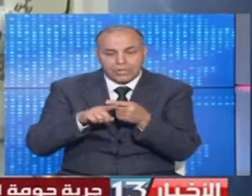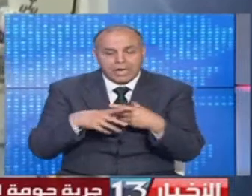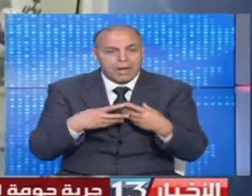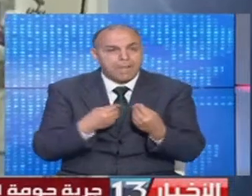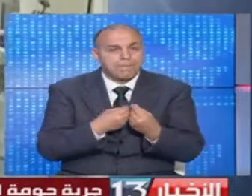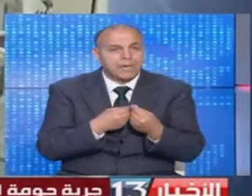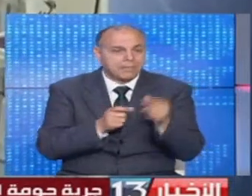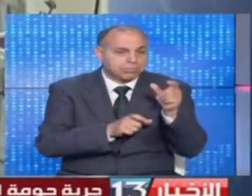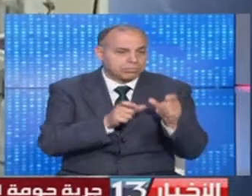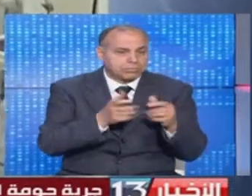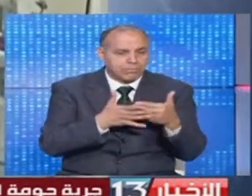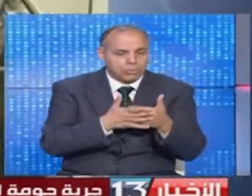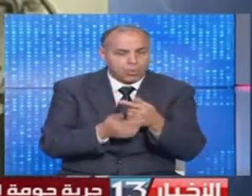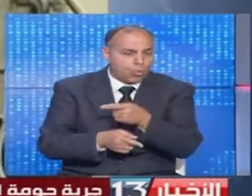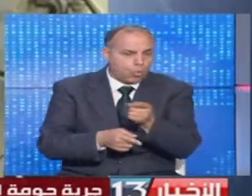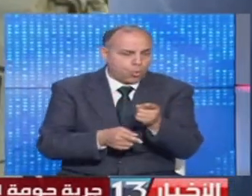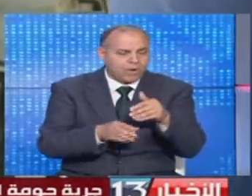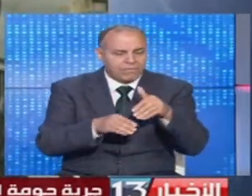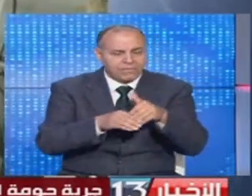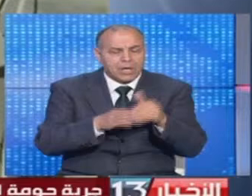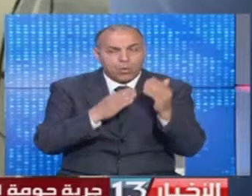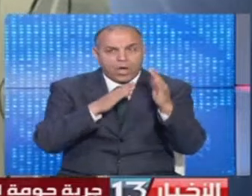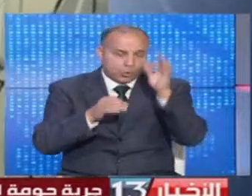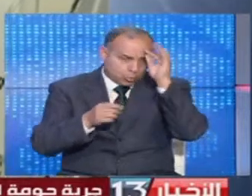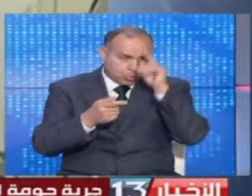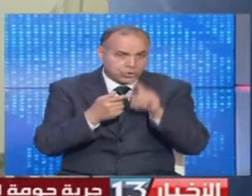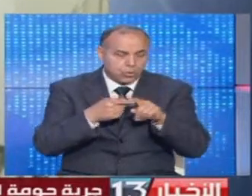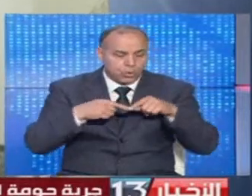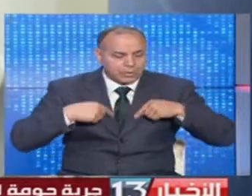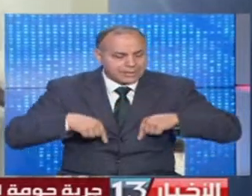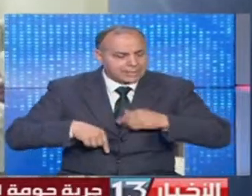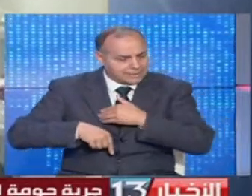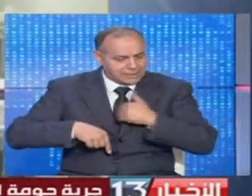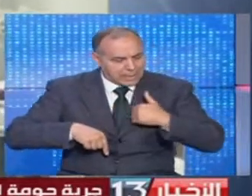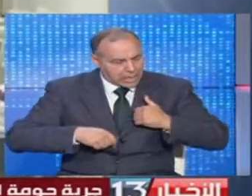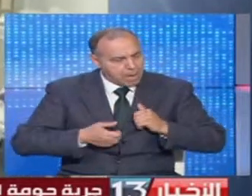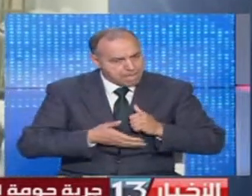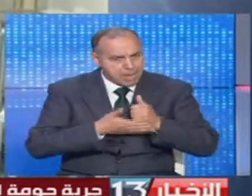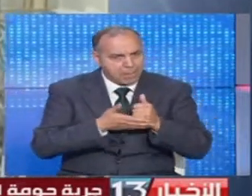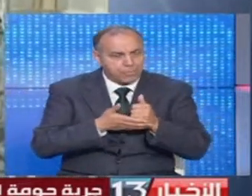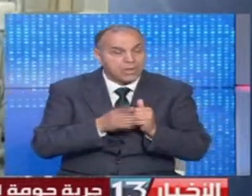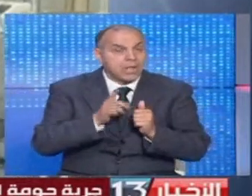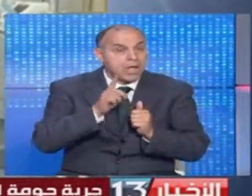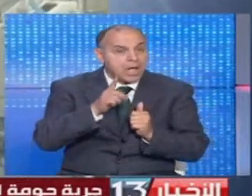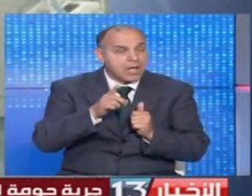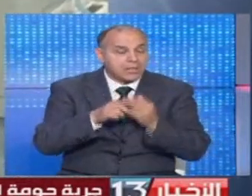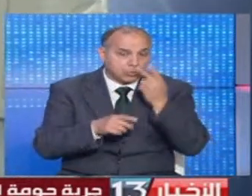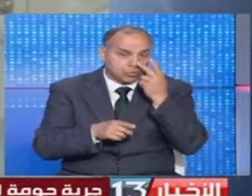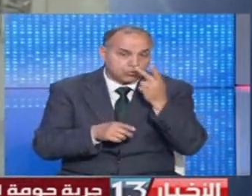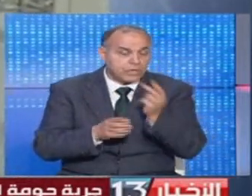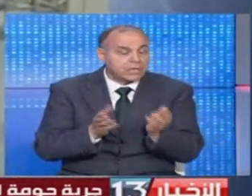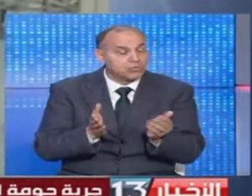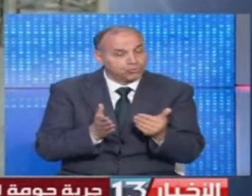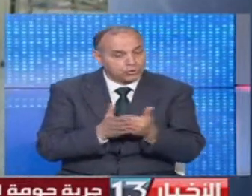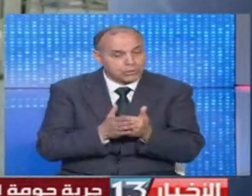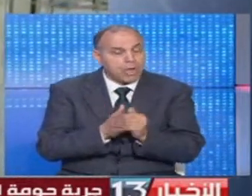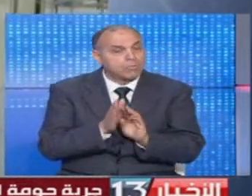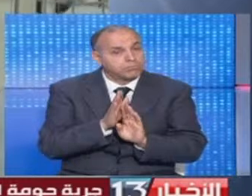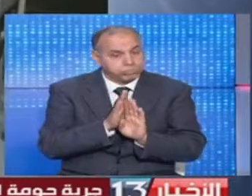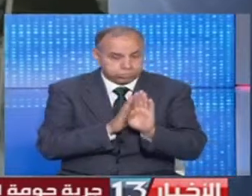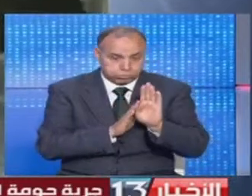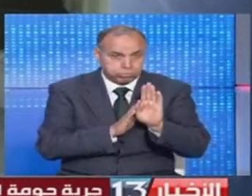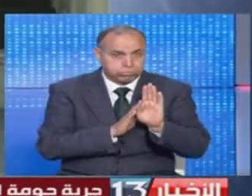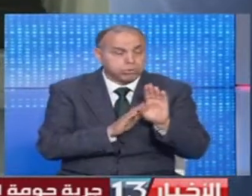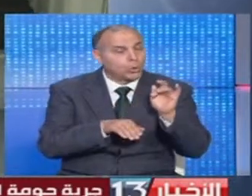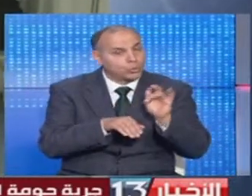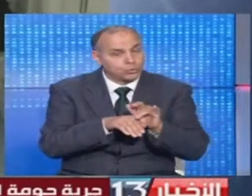اهالي الجزيره في الداخل والخارج ووزاره الصحه العموميه رغم ما شهدته الجزيره من ارتفاعا في عدد